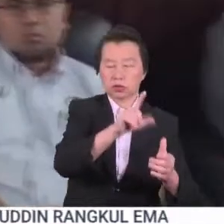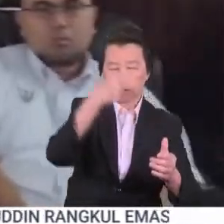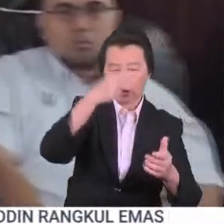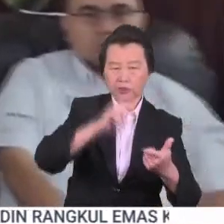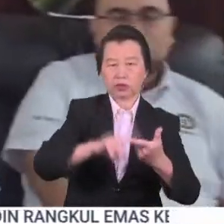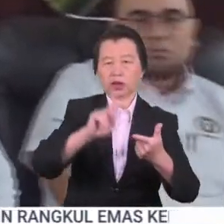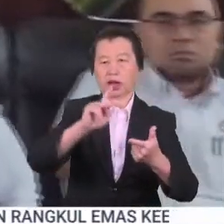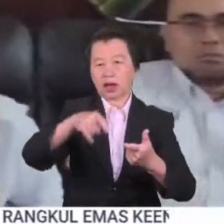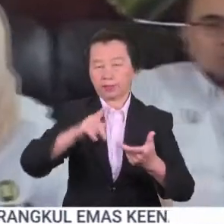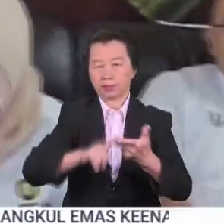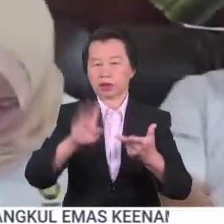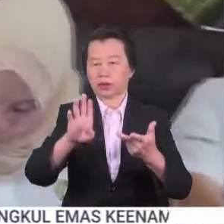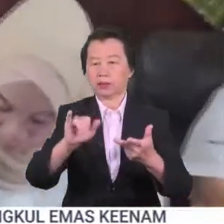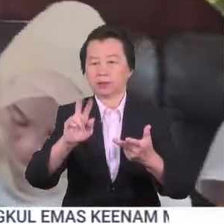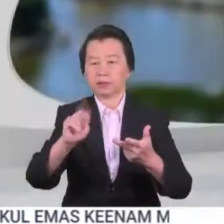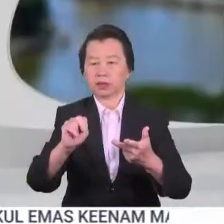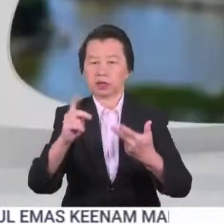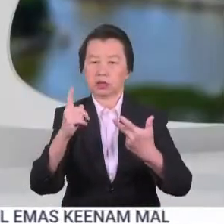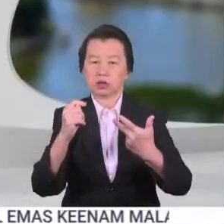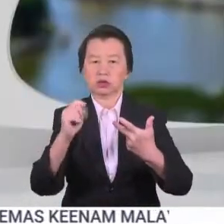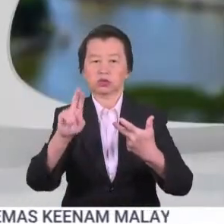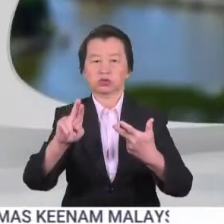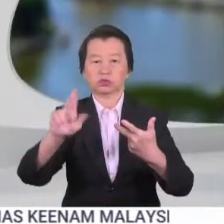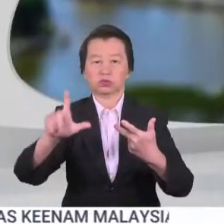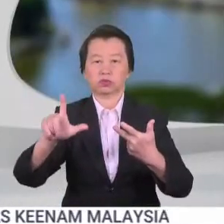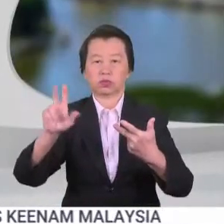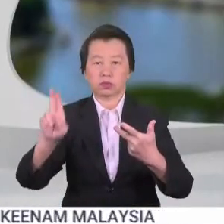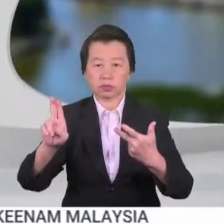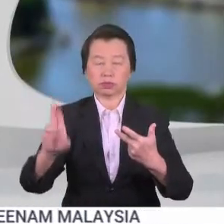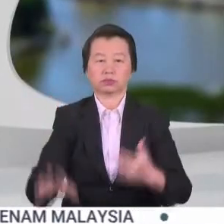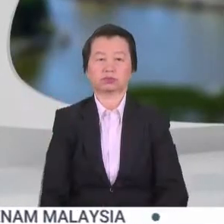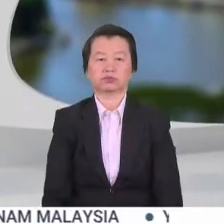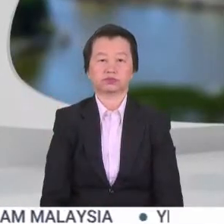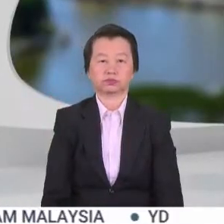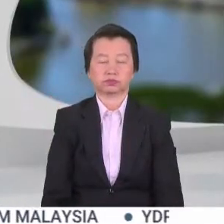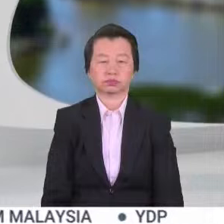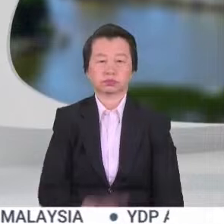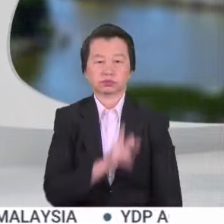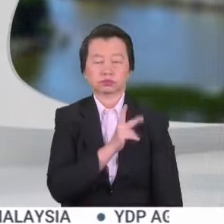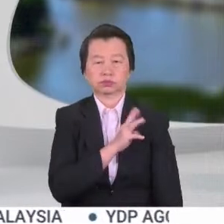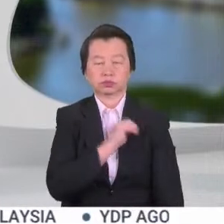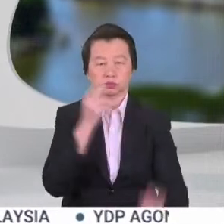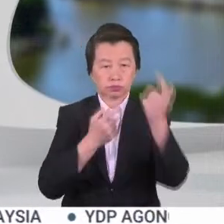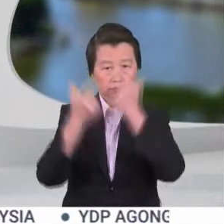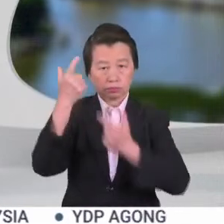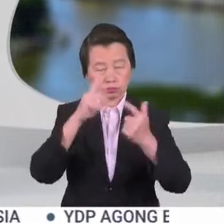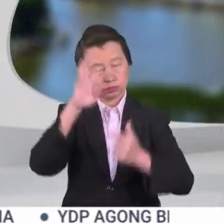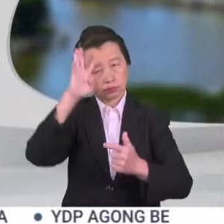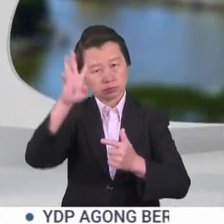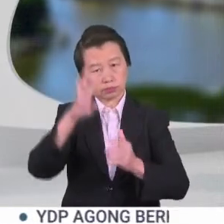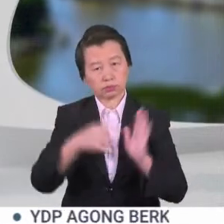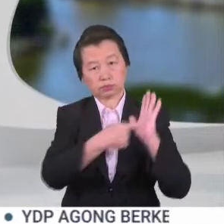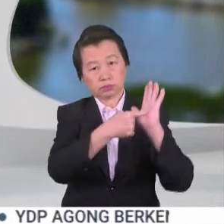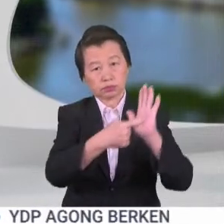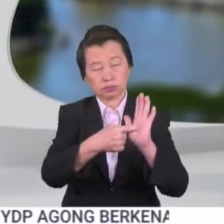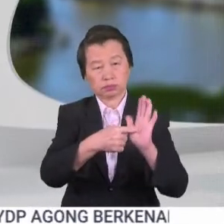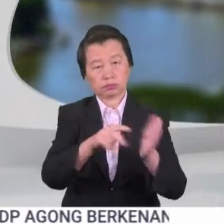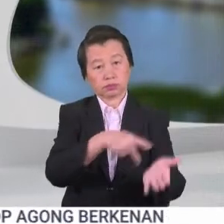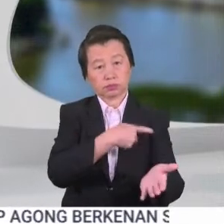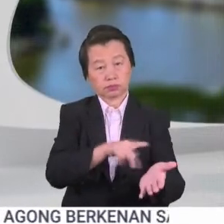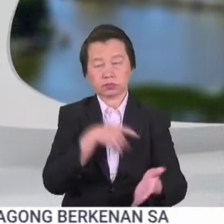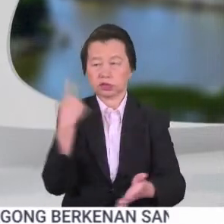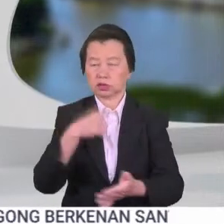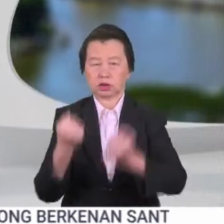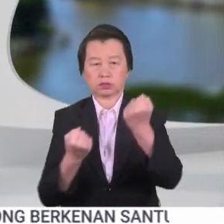aman kapit dan Bintulu Kementerian pelancongan industri kreatif dan seni persembahan sentiasa memberi